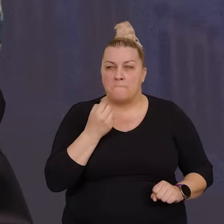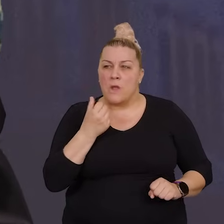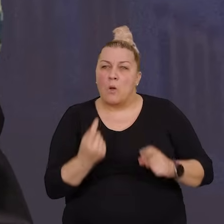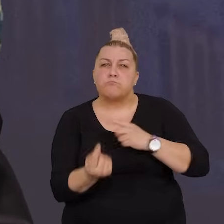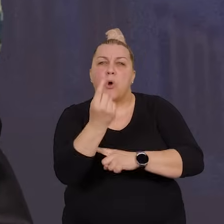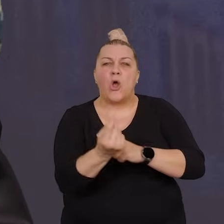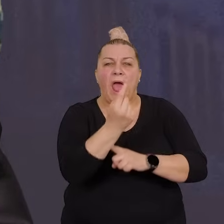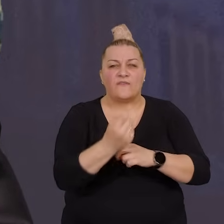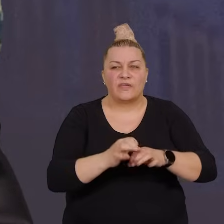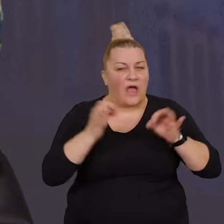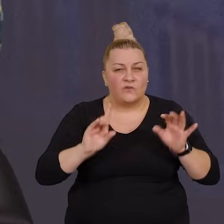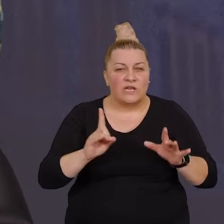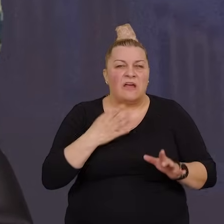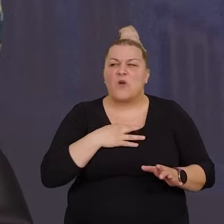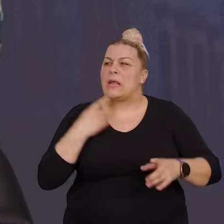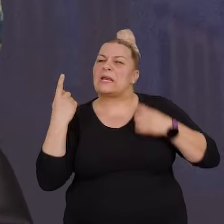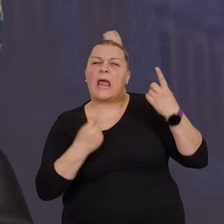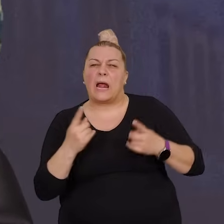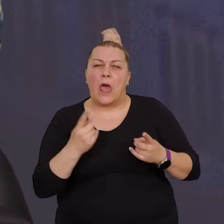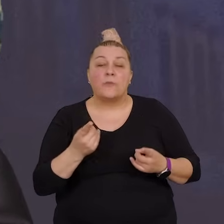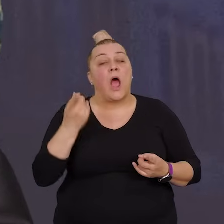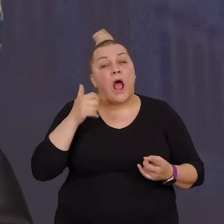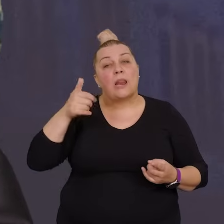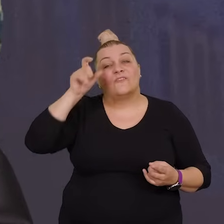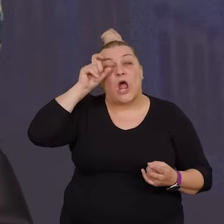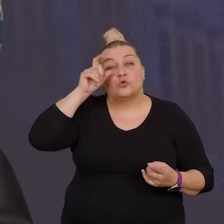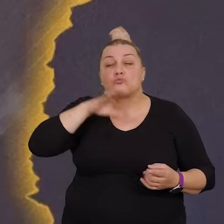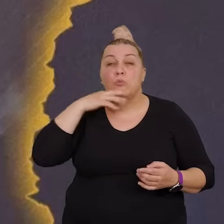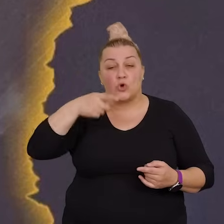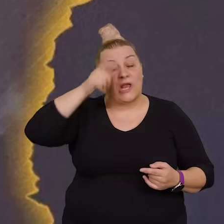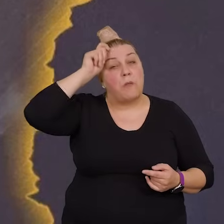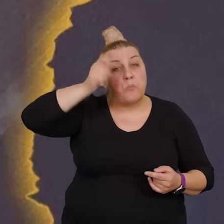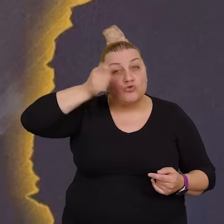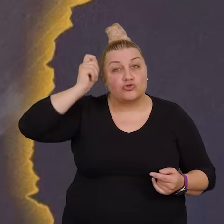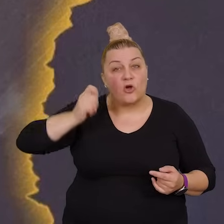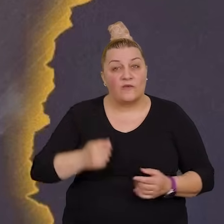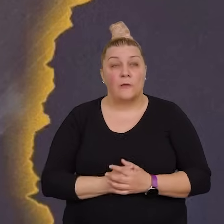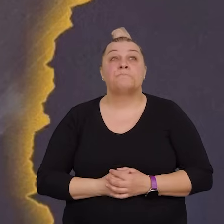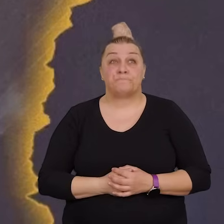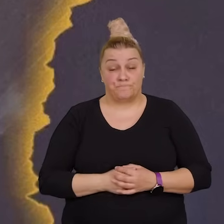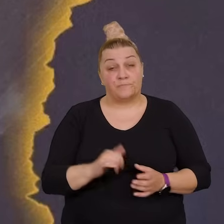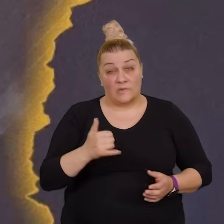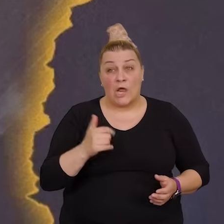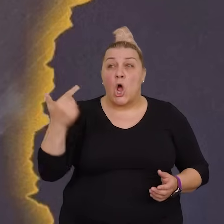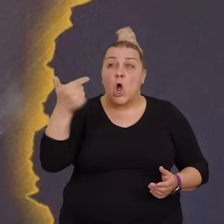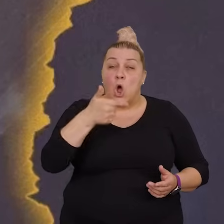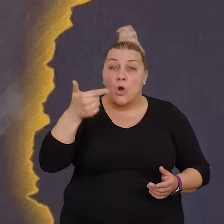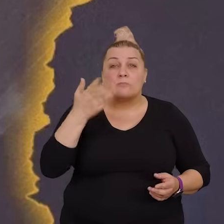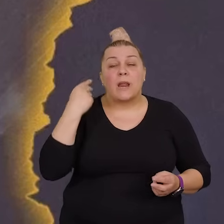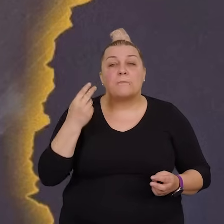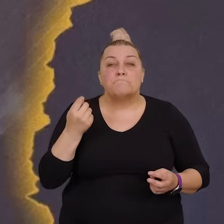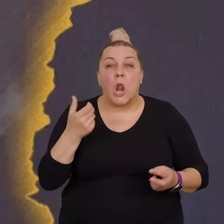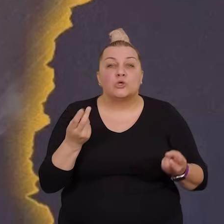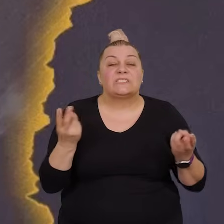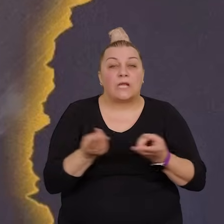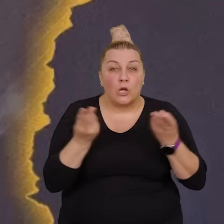toliko volio reklame, ali izuzetno ga je poštivao prvi hrvatski predsjednik. Znate što, oni su imali jednu sličnost, a ta je.